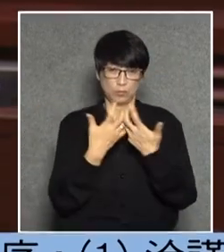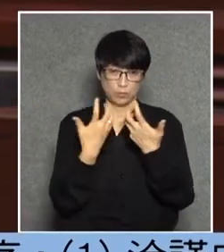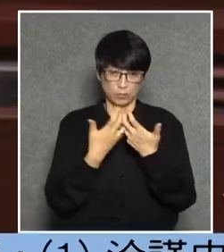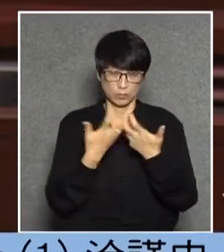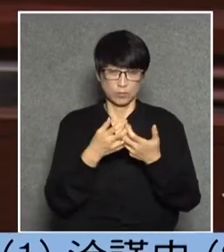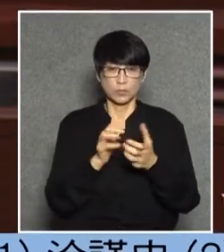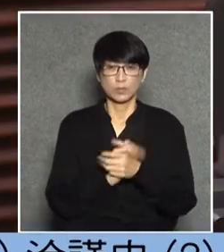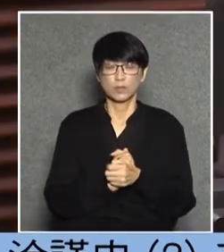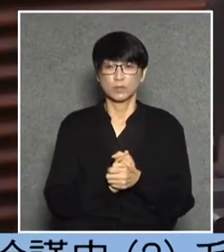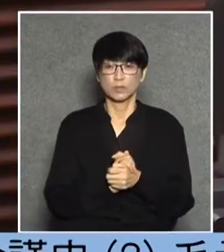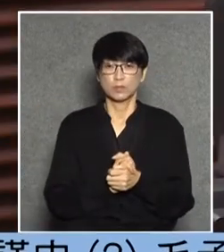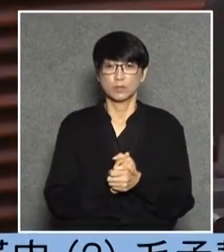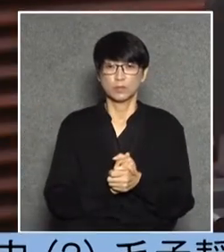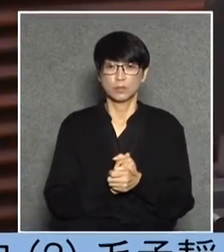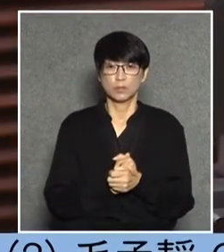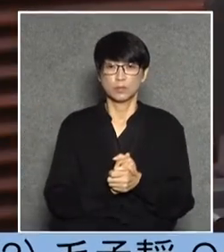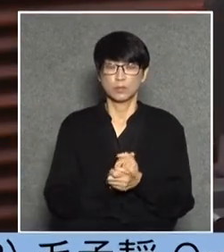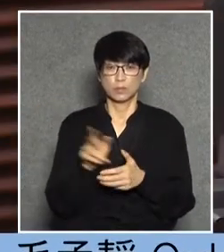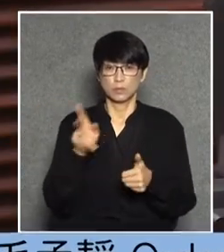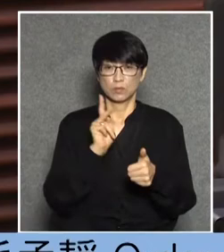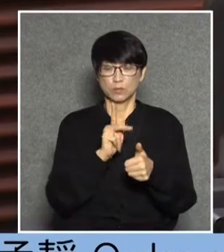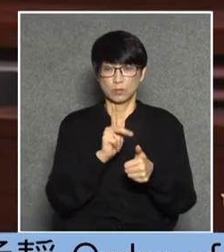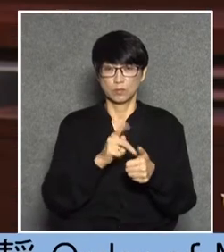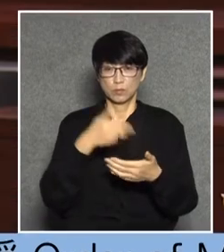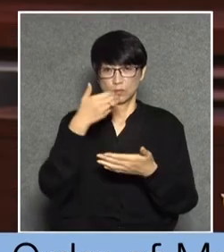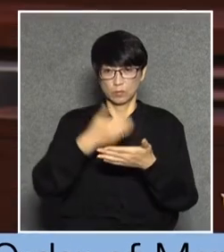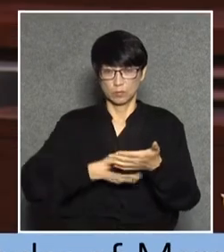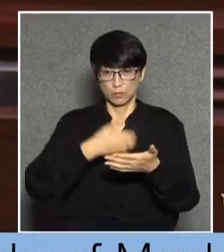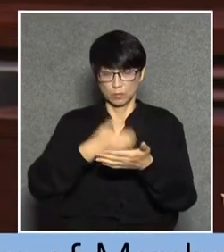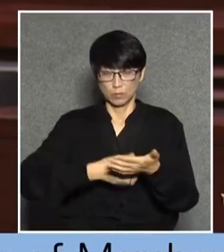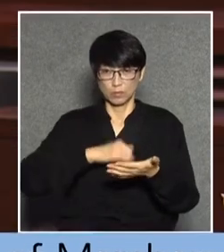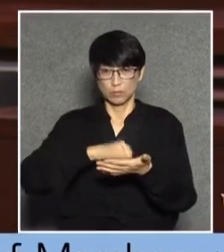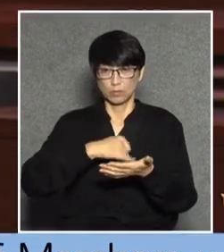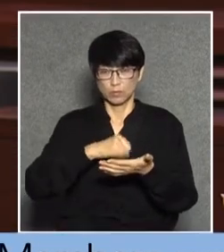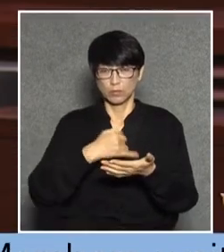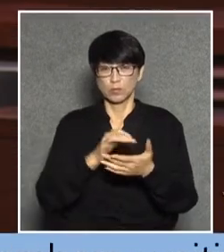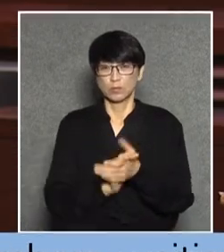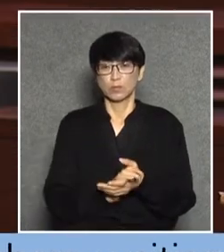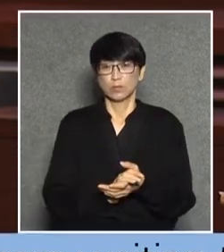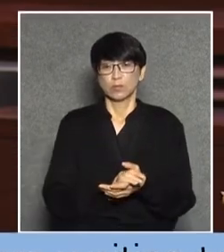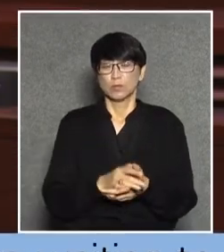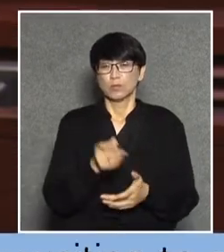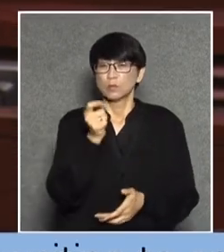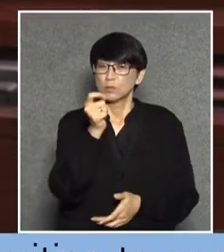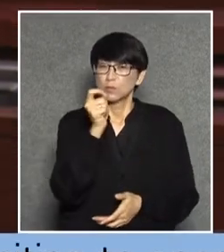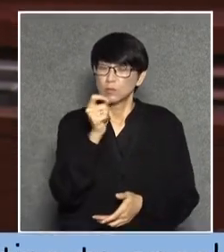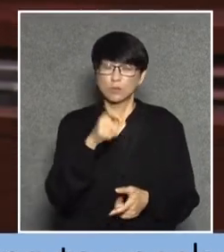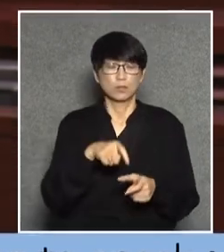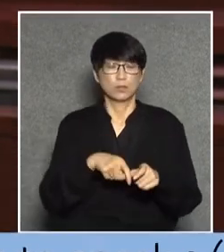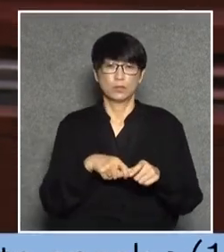創即係佢可以透過減税創造嘅財富係幾少？